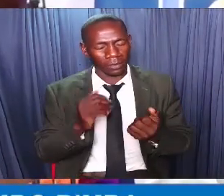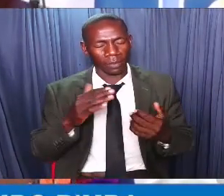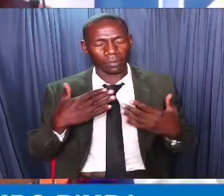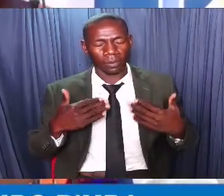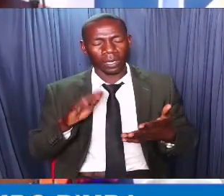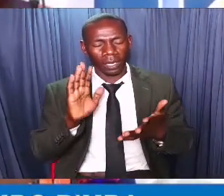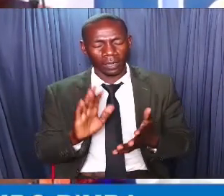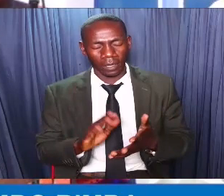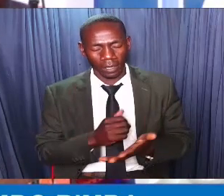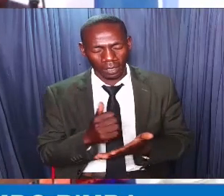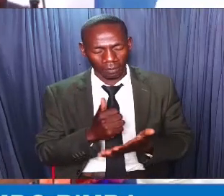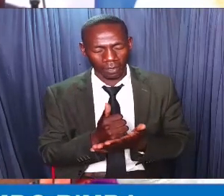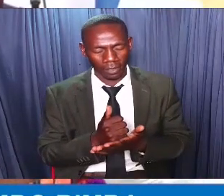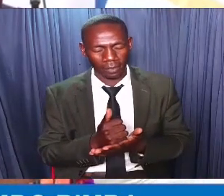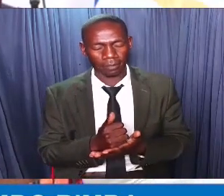Haleluya.